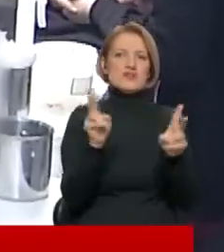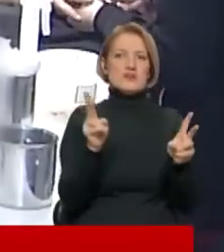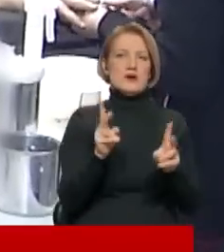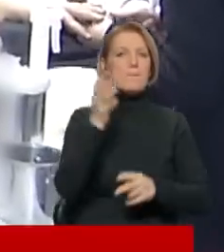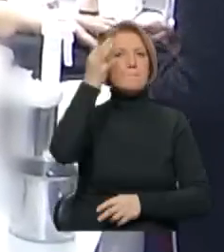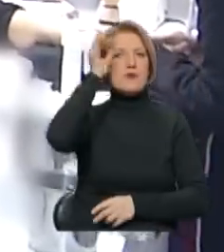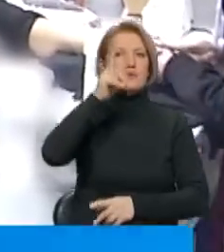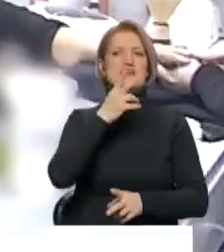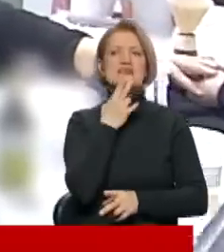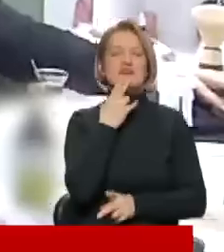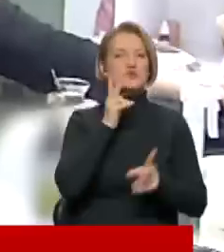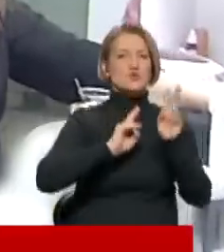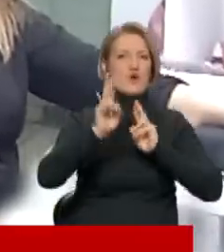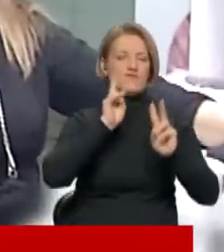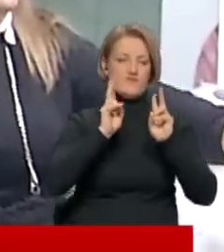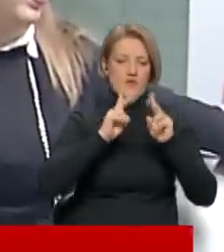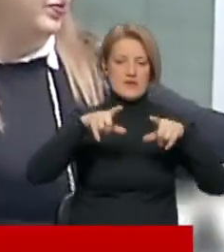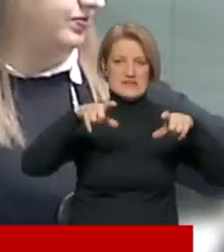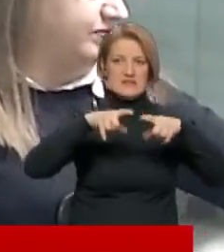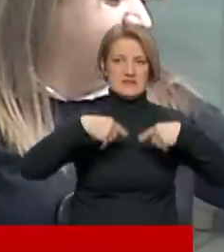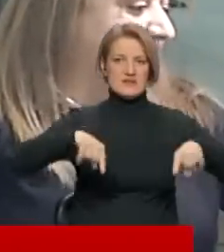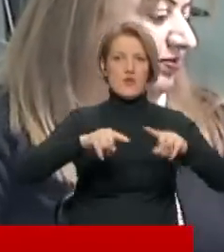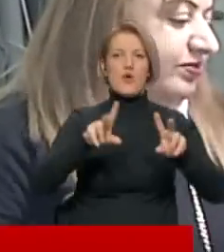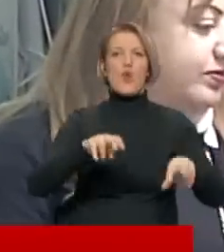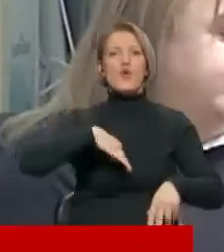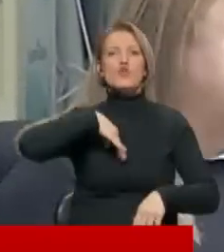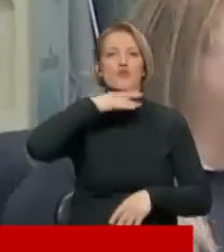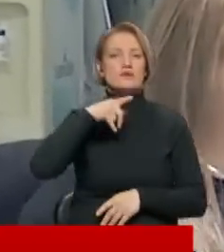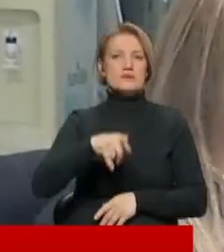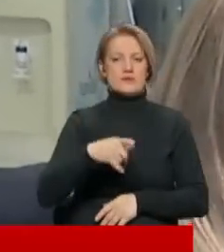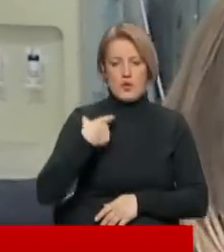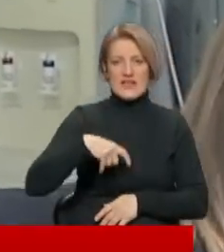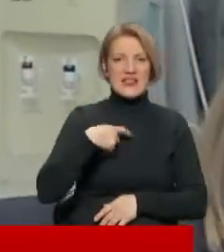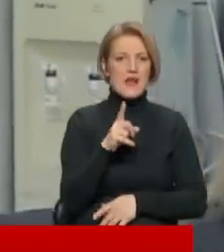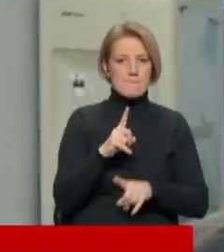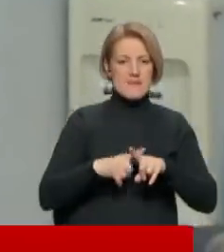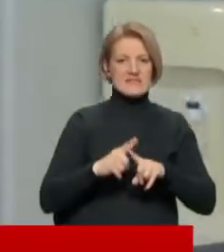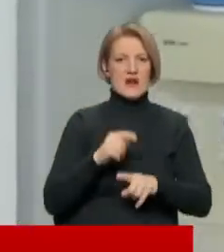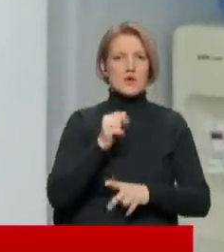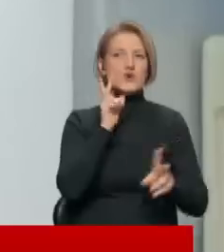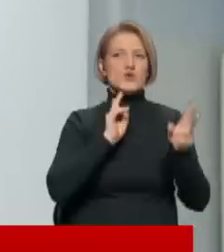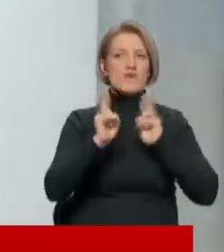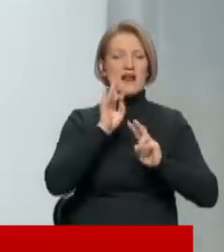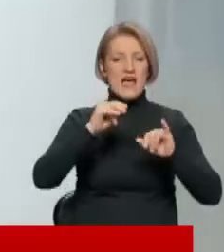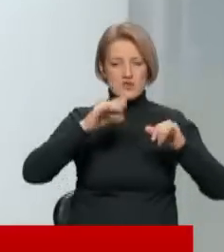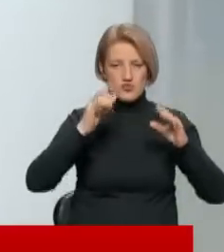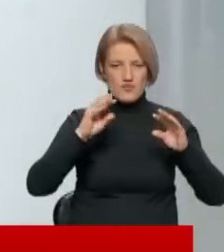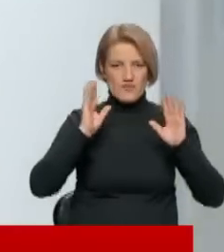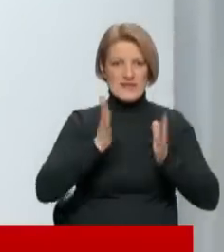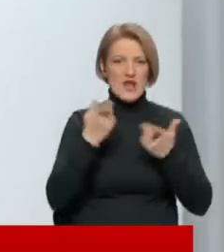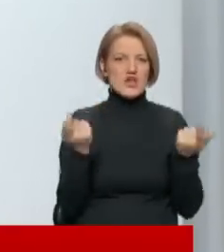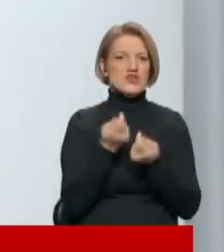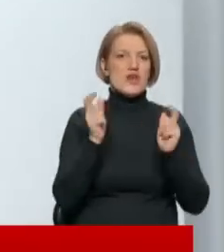Bakırköy'de bir kadın Kuaför salonundayız koltuklar dolu özellikle pazar günleri kuaförlerin en çok iş